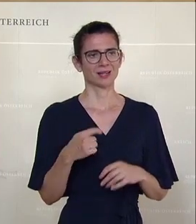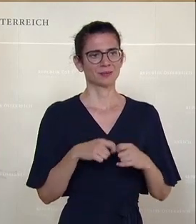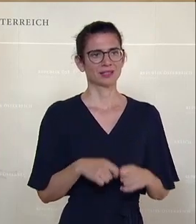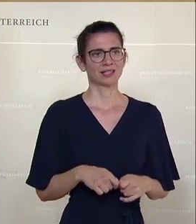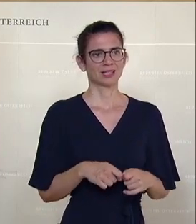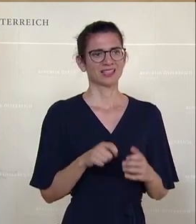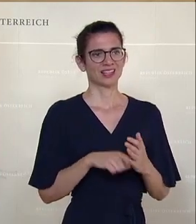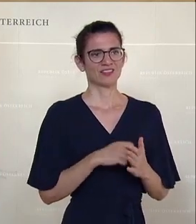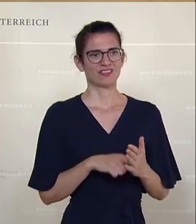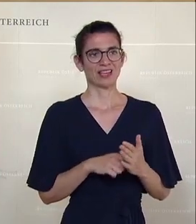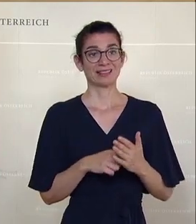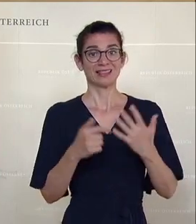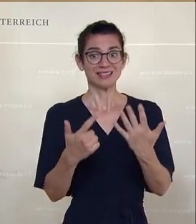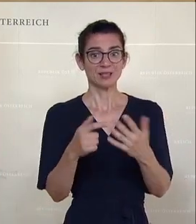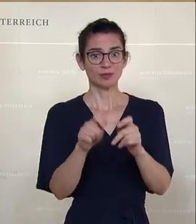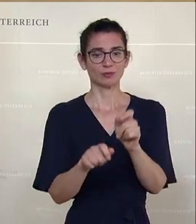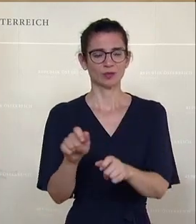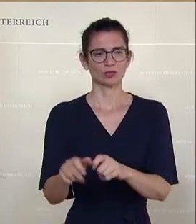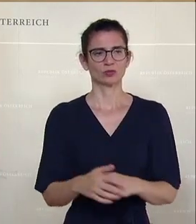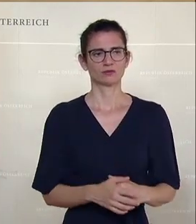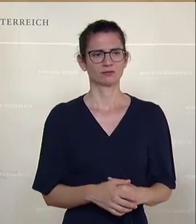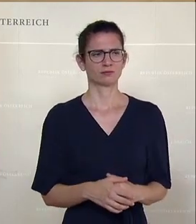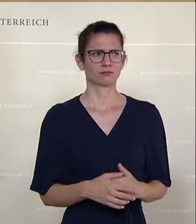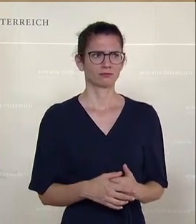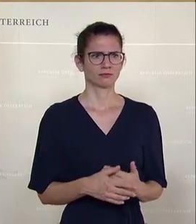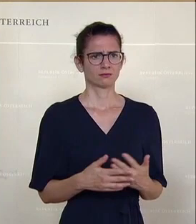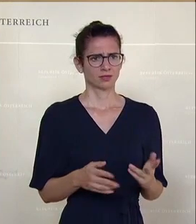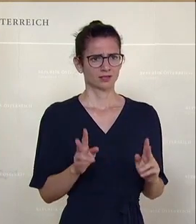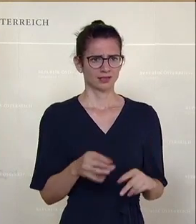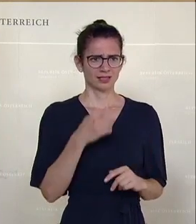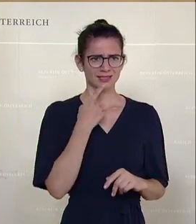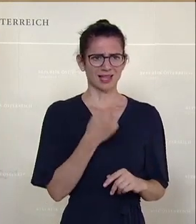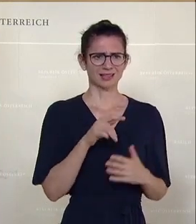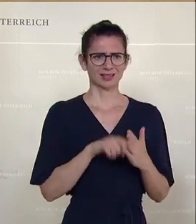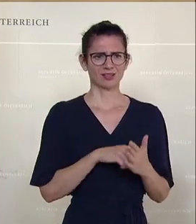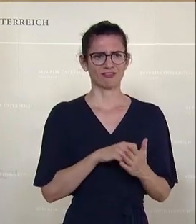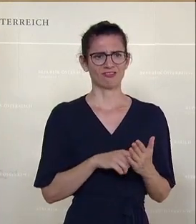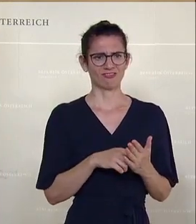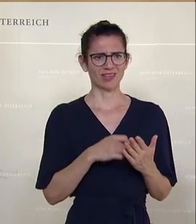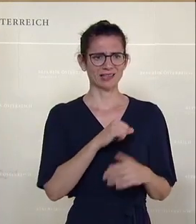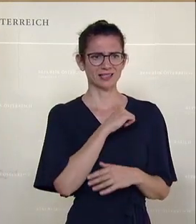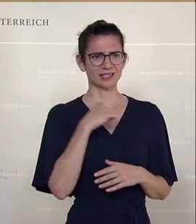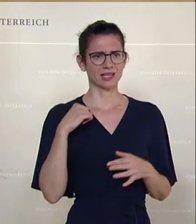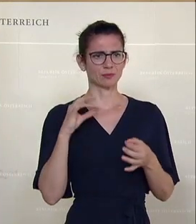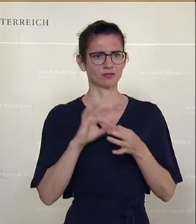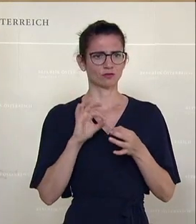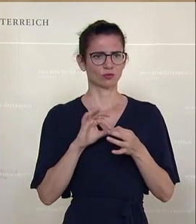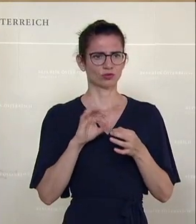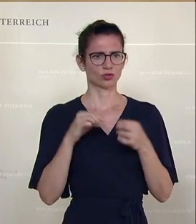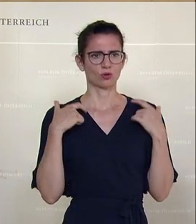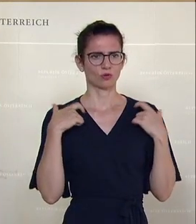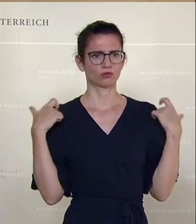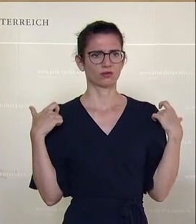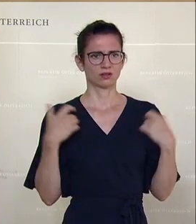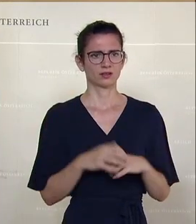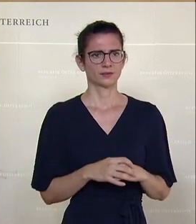Mitglieder 7 zur Verfügung stehende Mandatare. Also man kann fast sagen, man wählt sich selbst als Funktionär